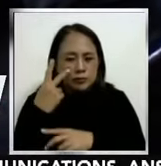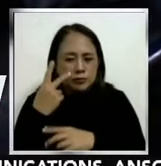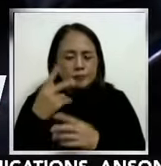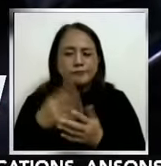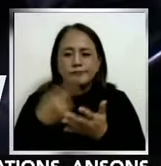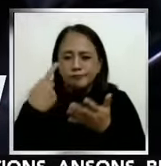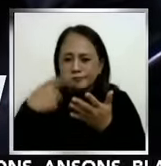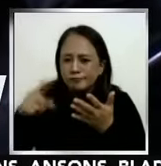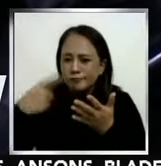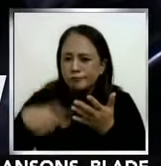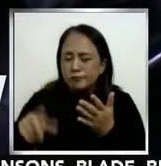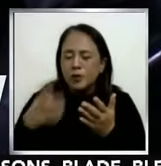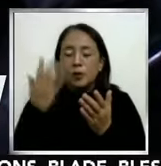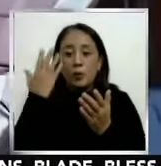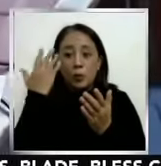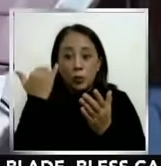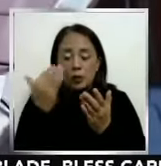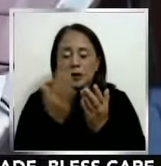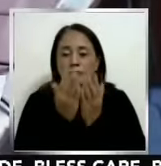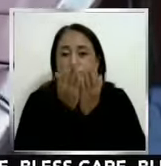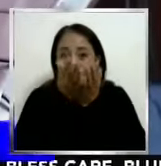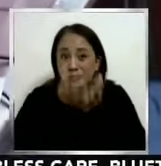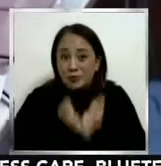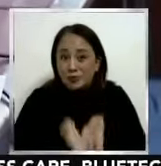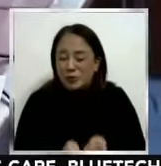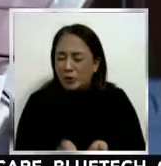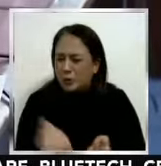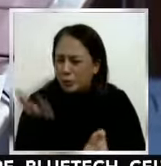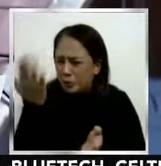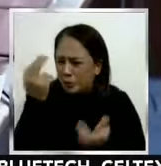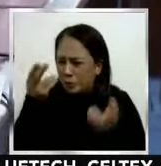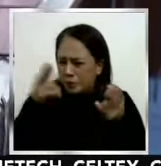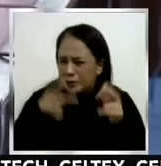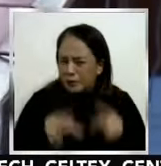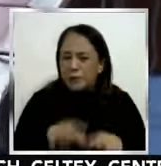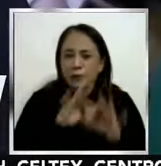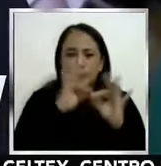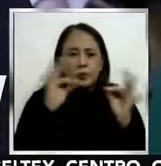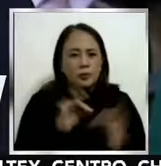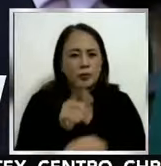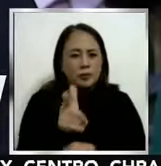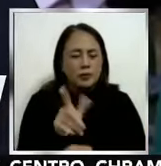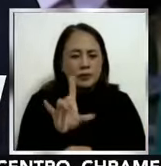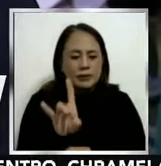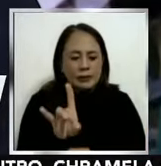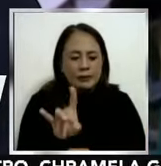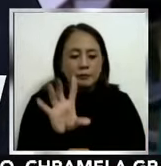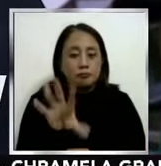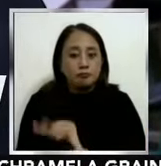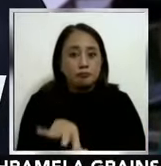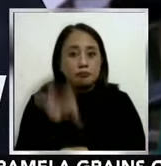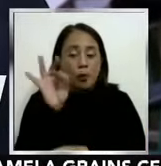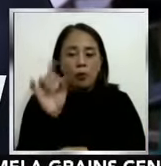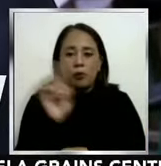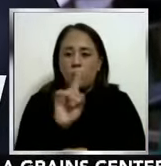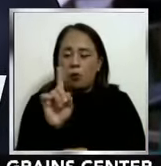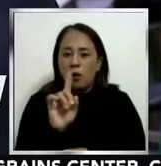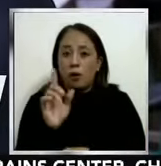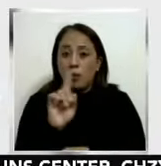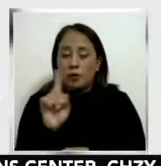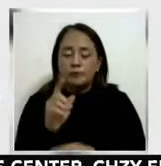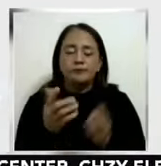ng motor tanker Princess Empress noong February 28. Dito, lumabas na wala umano itong permisong